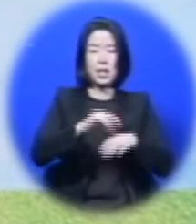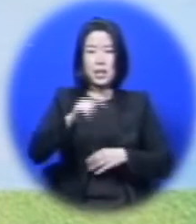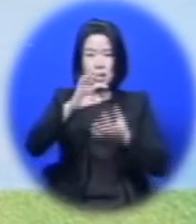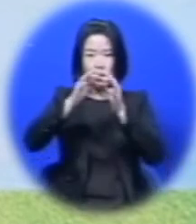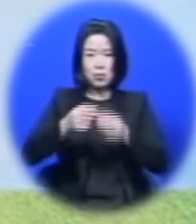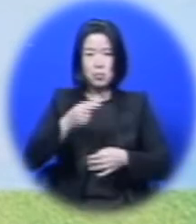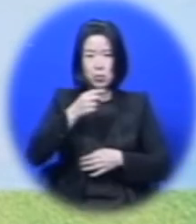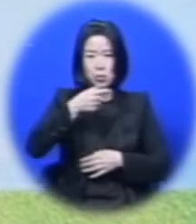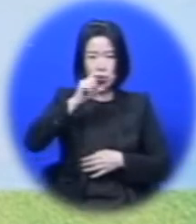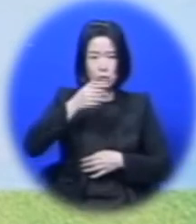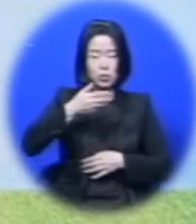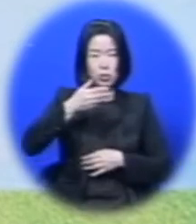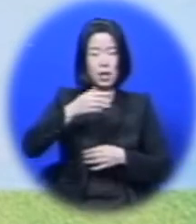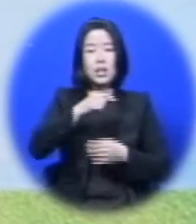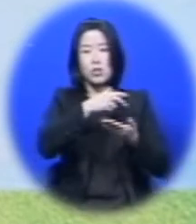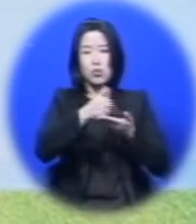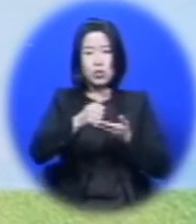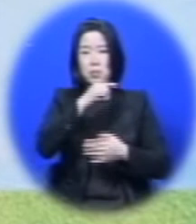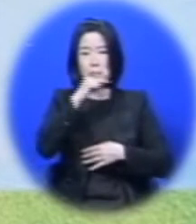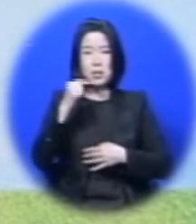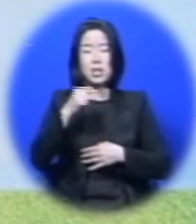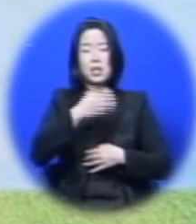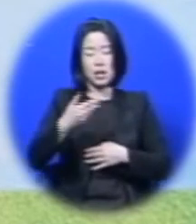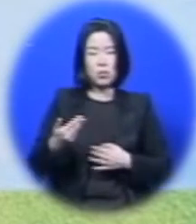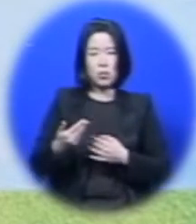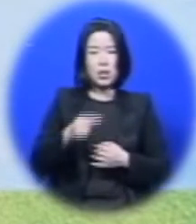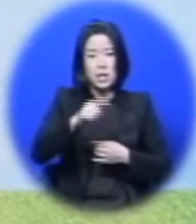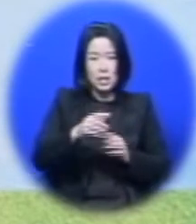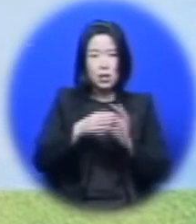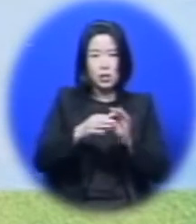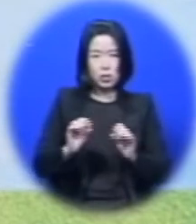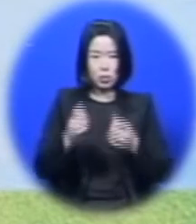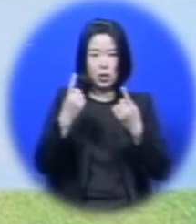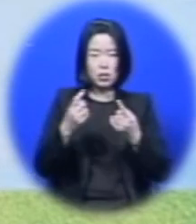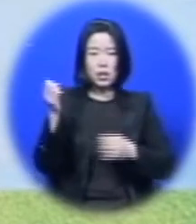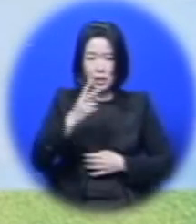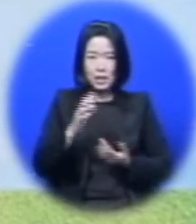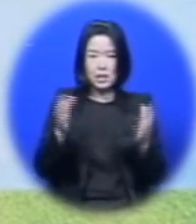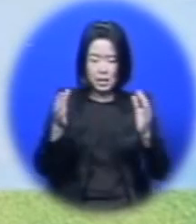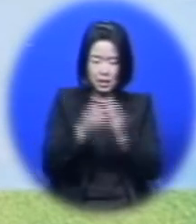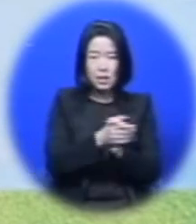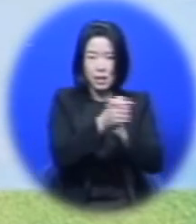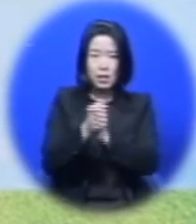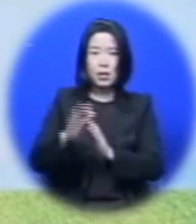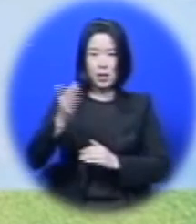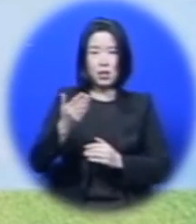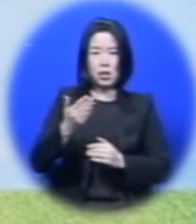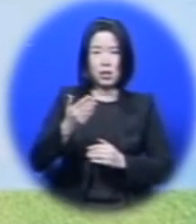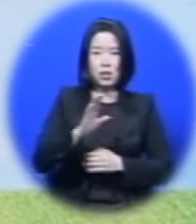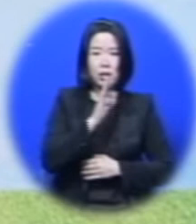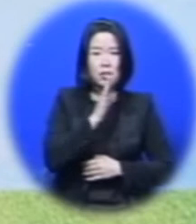포도주가 주님의 피라고 그래서 내가 이 성찬을 통하여 예수님과 다시 연합이 된 것이라고 정말